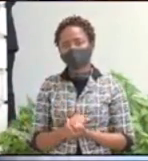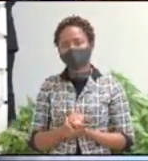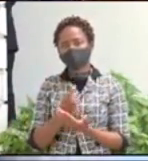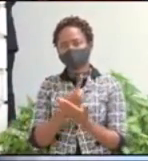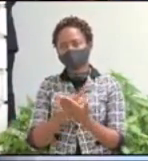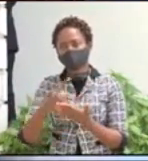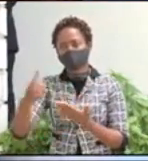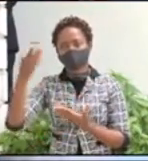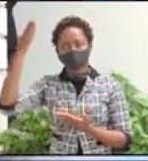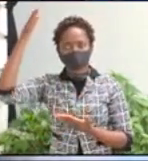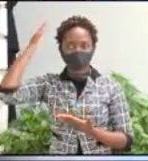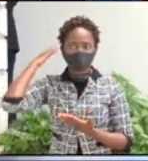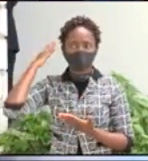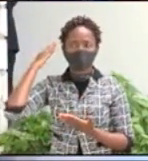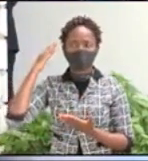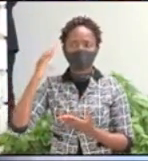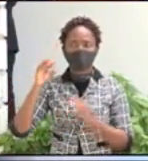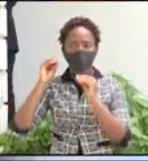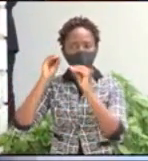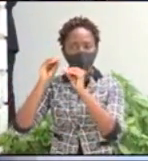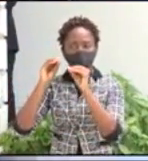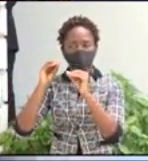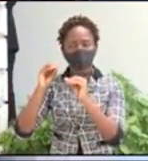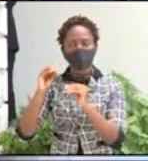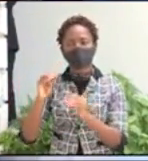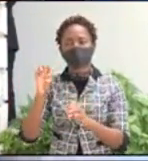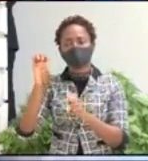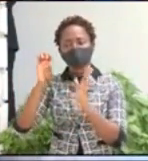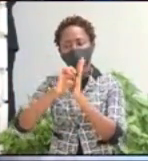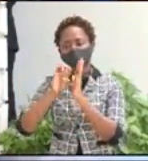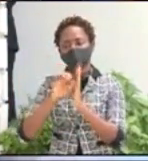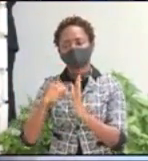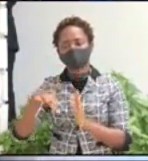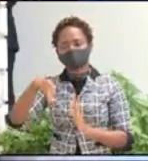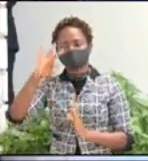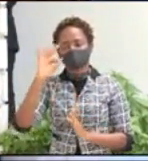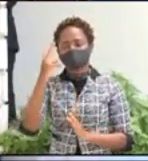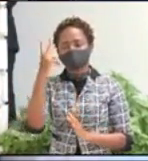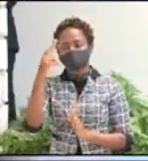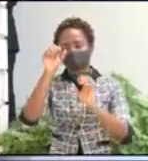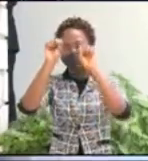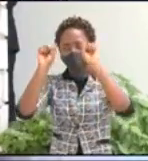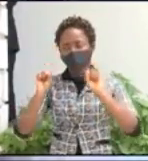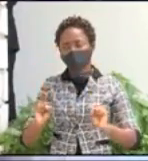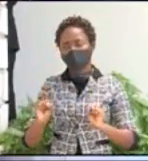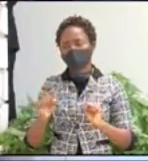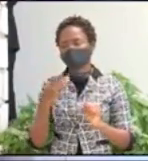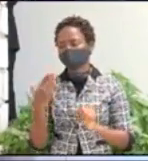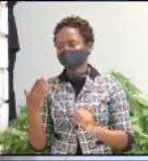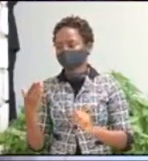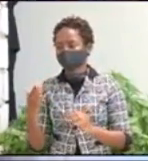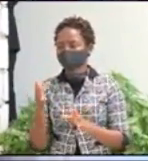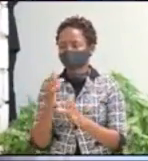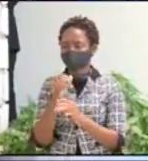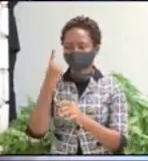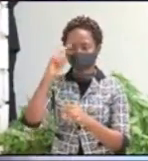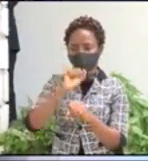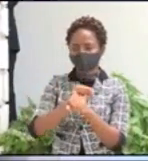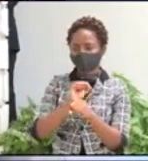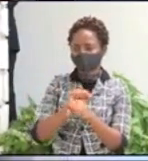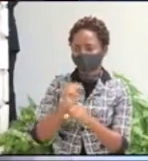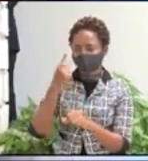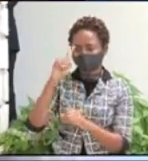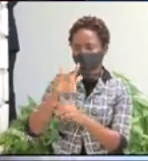semaine dernière là, Conseil électoral là recevoir deux systèmes Nations Unies ensemble de matériels non sensibles